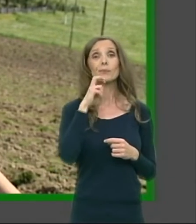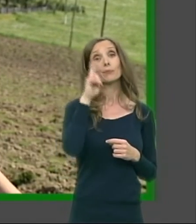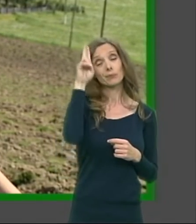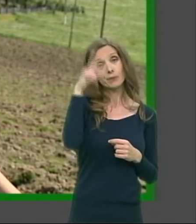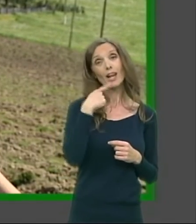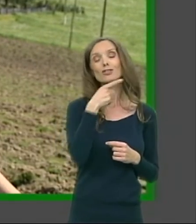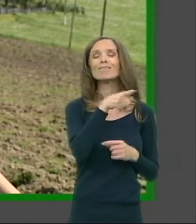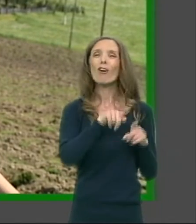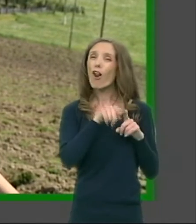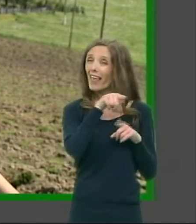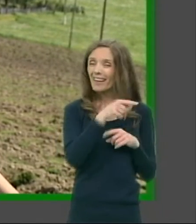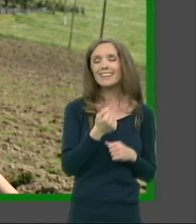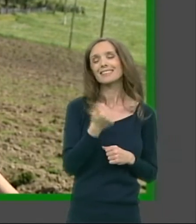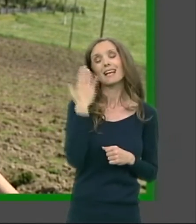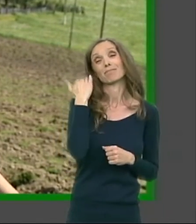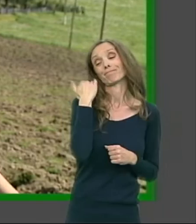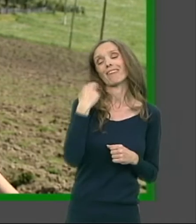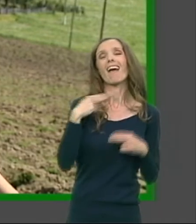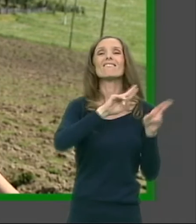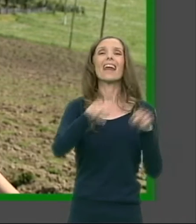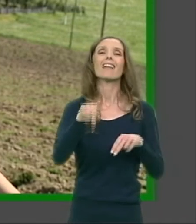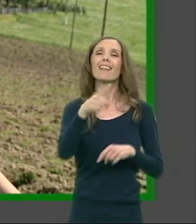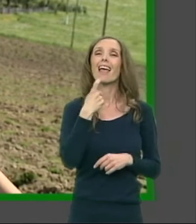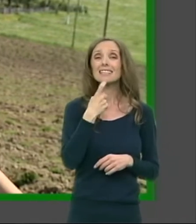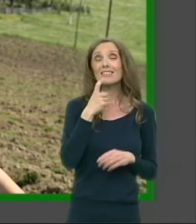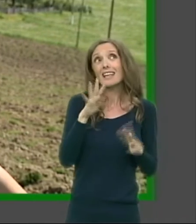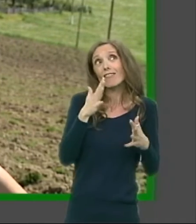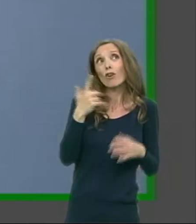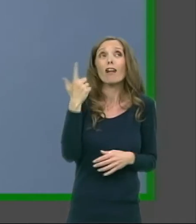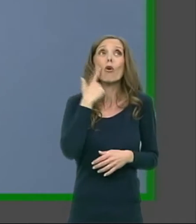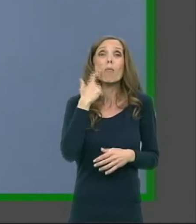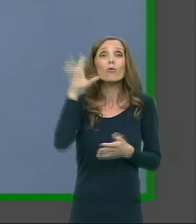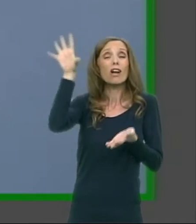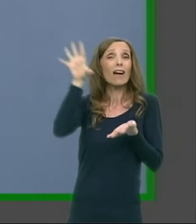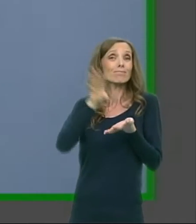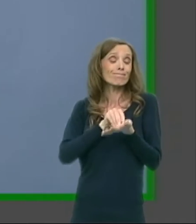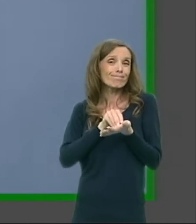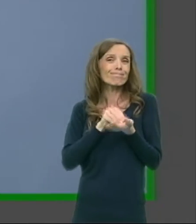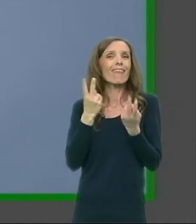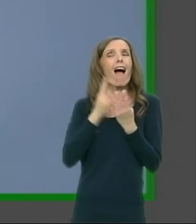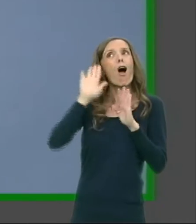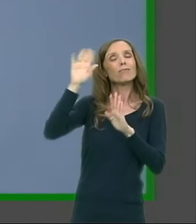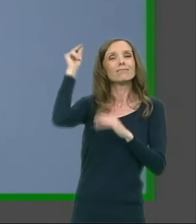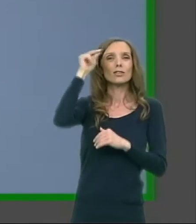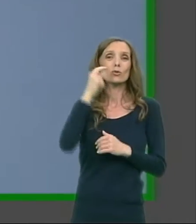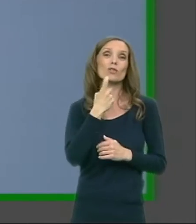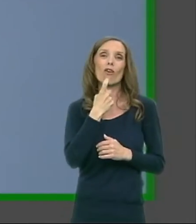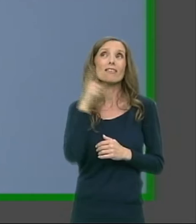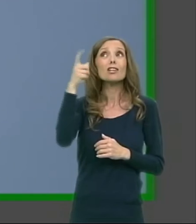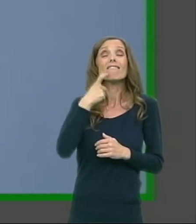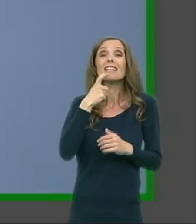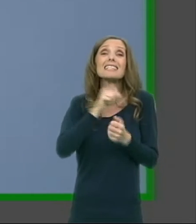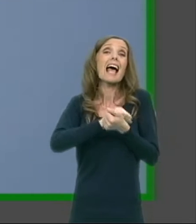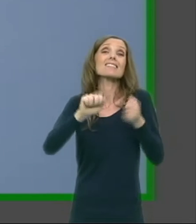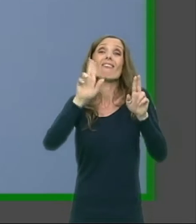Finske, pa verovatno pokušava da razmišlja sa tim iskustvom, tamo je sve dostupno, a ovde su